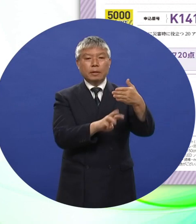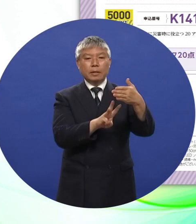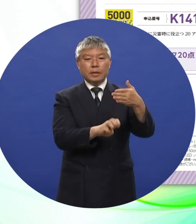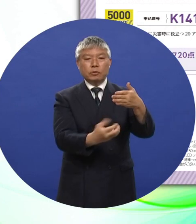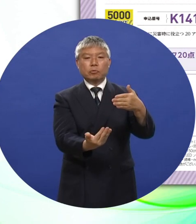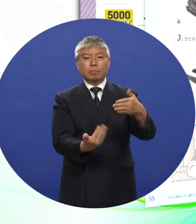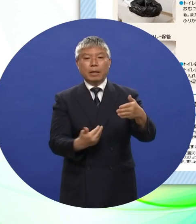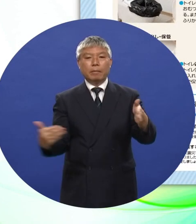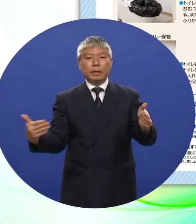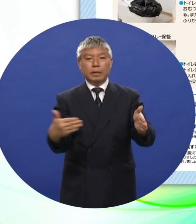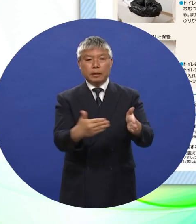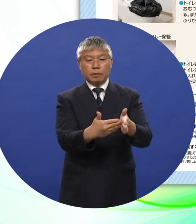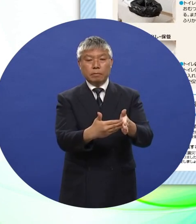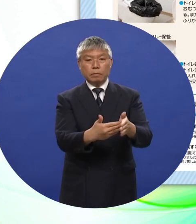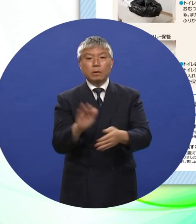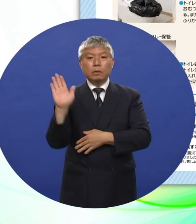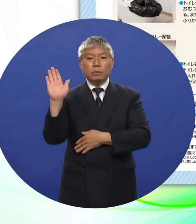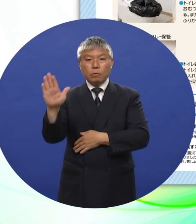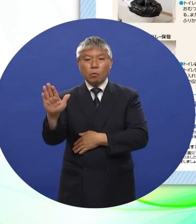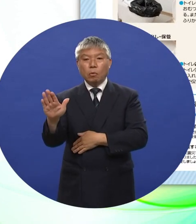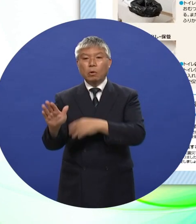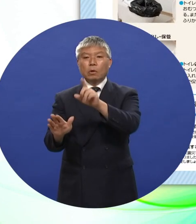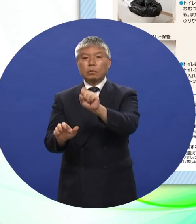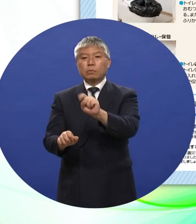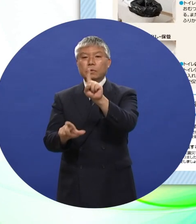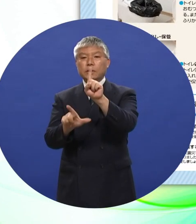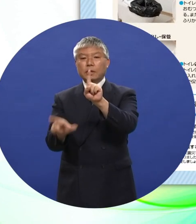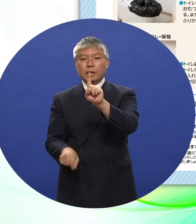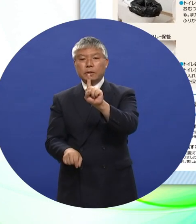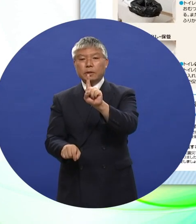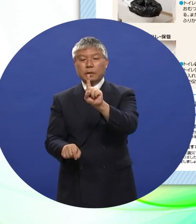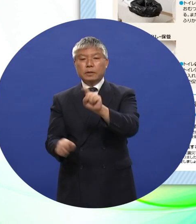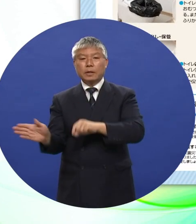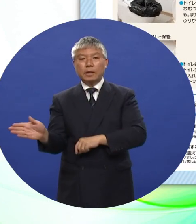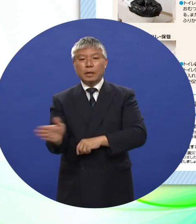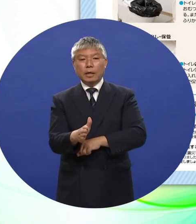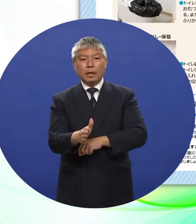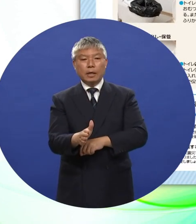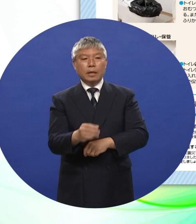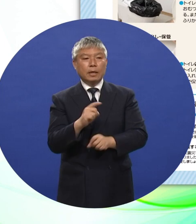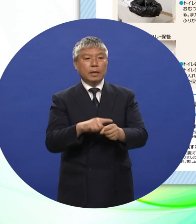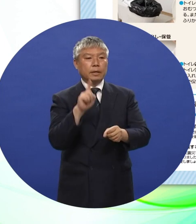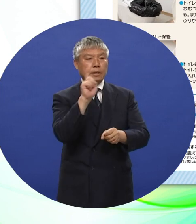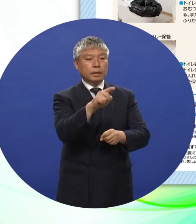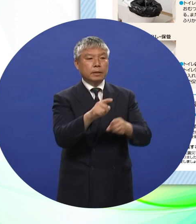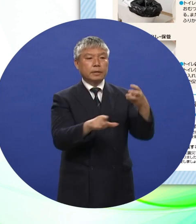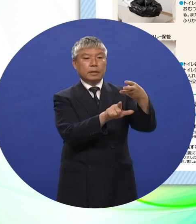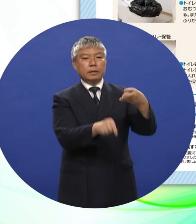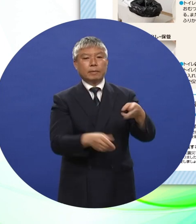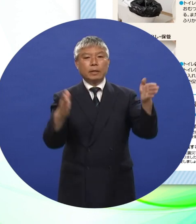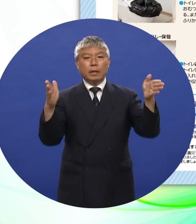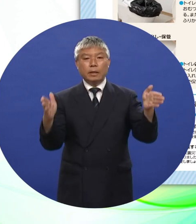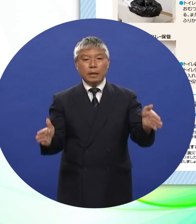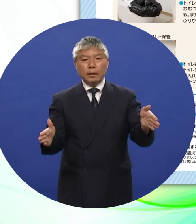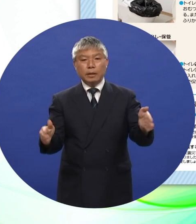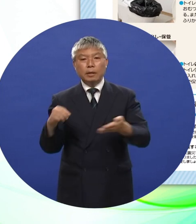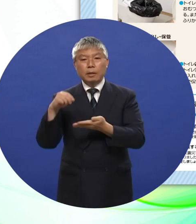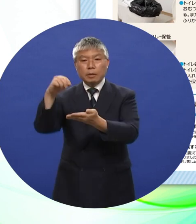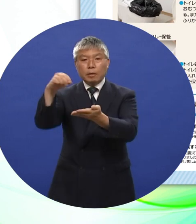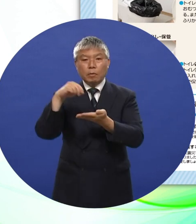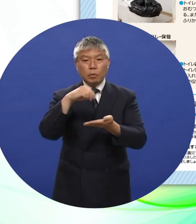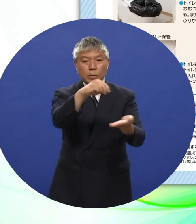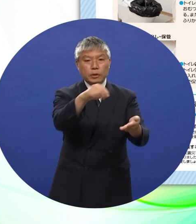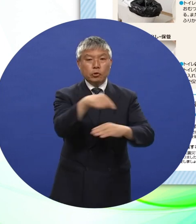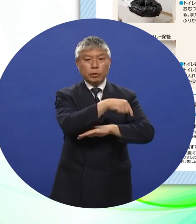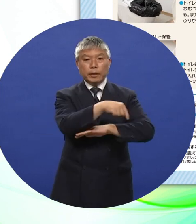。申し込みした商品は11月から令和6年3月の期間にお